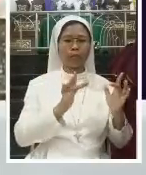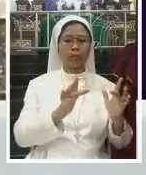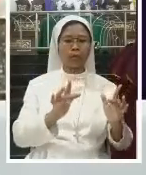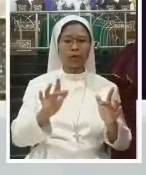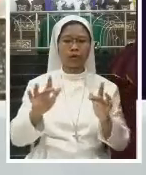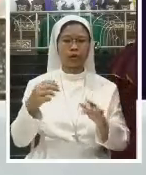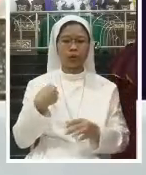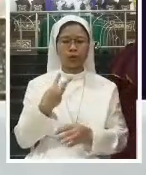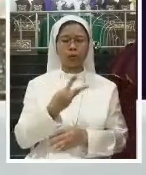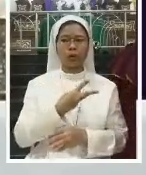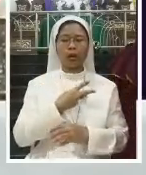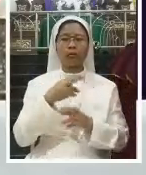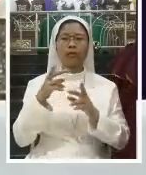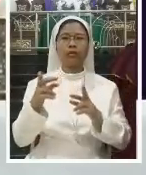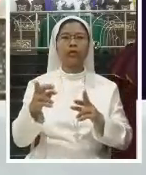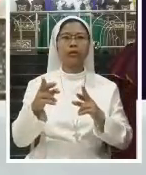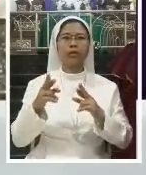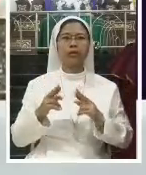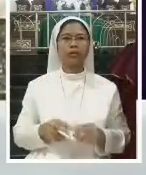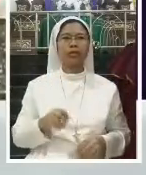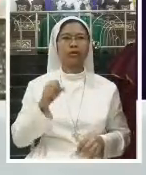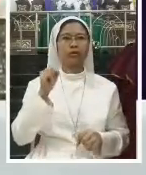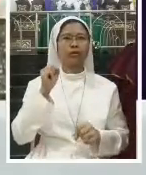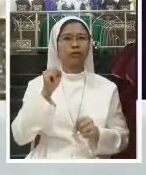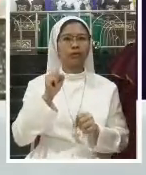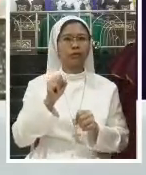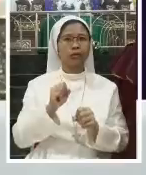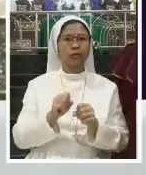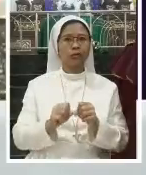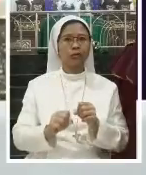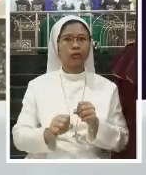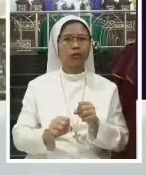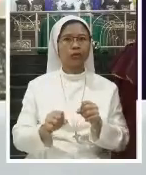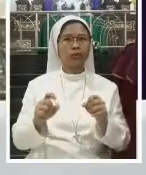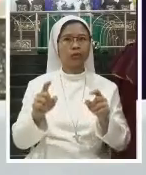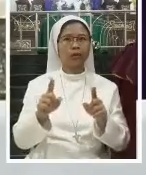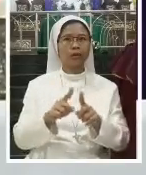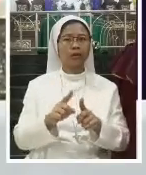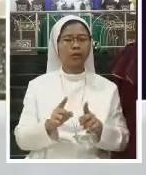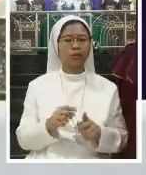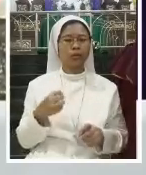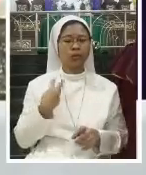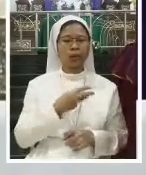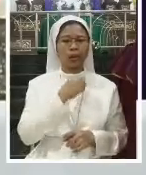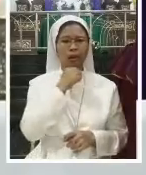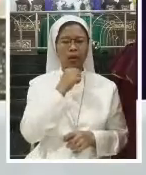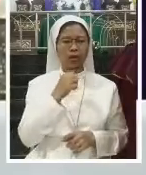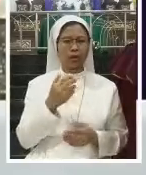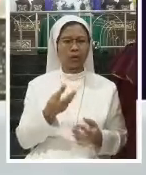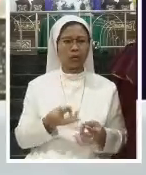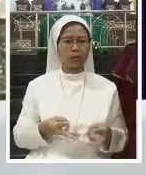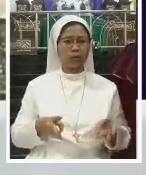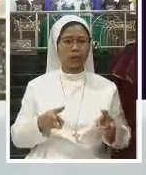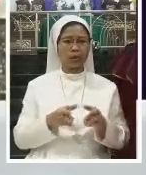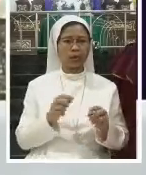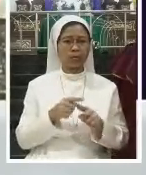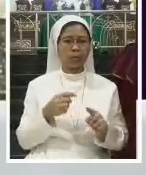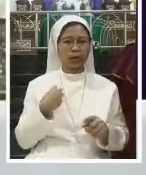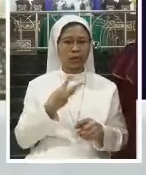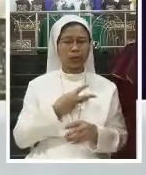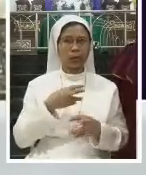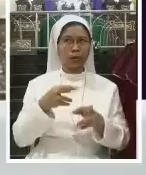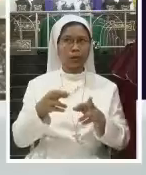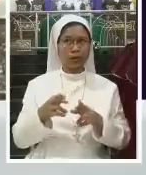sa mo, tanganing dawa bako kaming maninigo kaiyan, hulikan sa mong mga